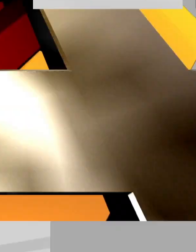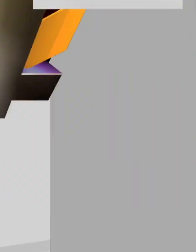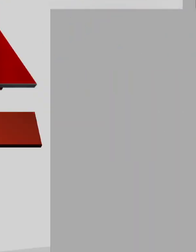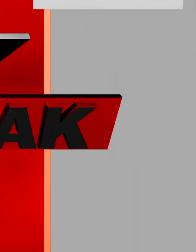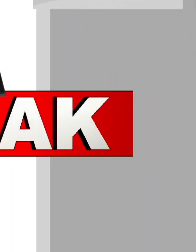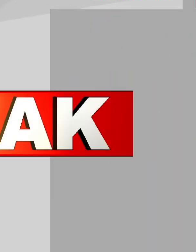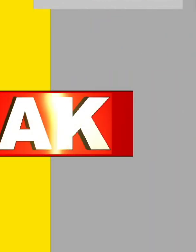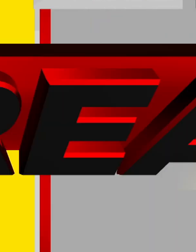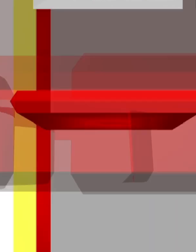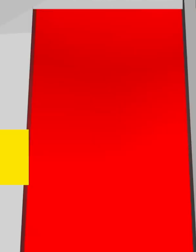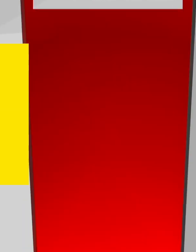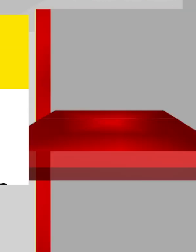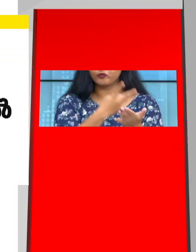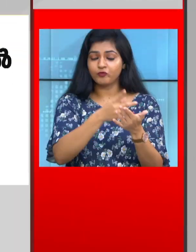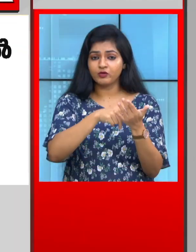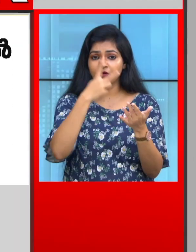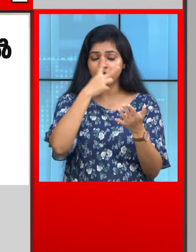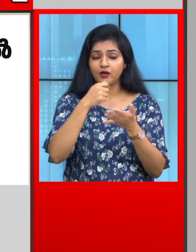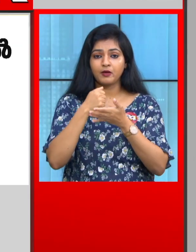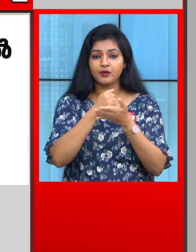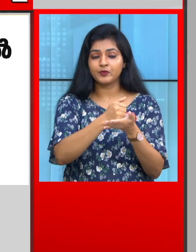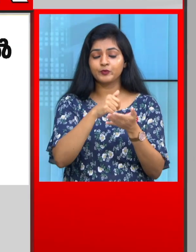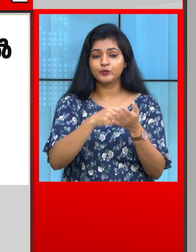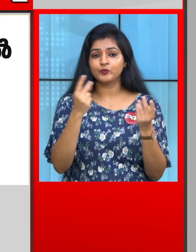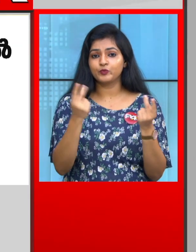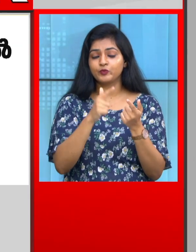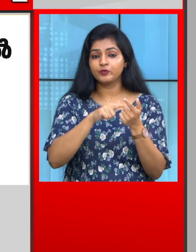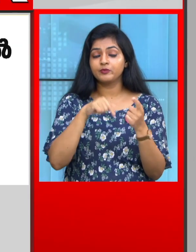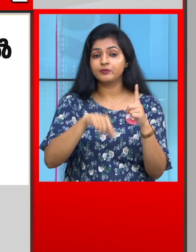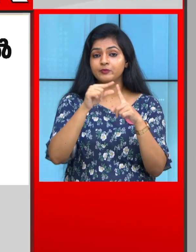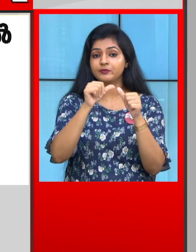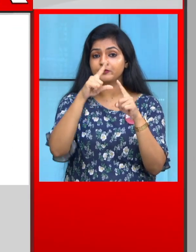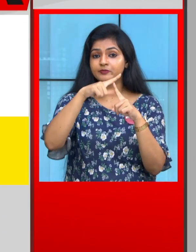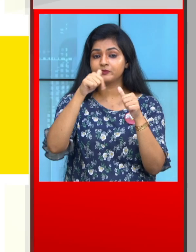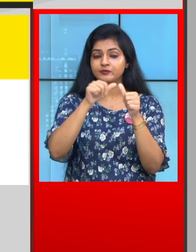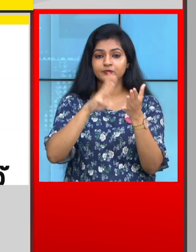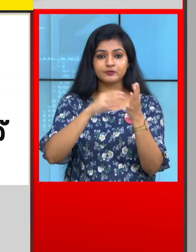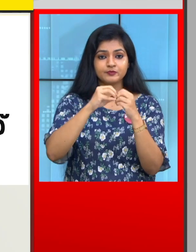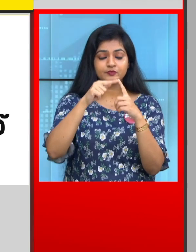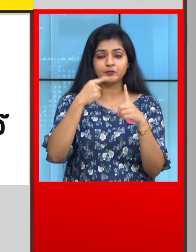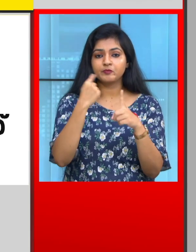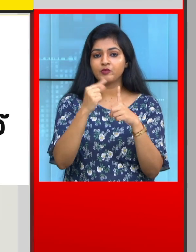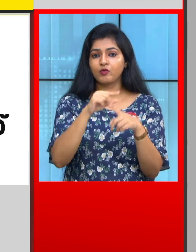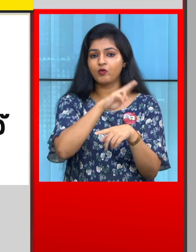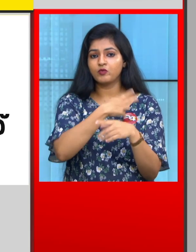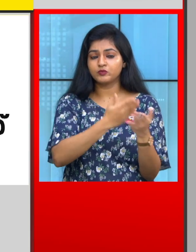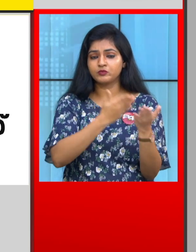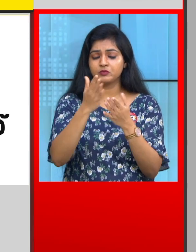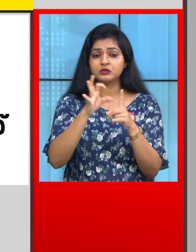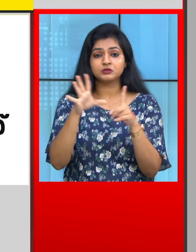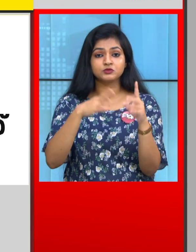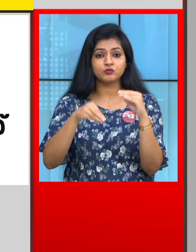ഷാജഹാനെ ഈ കുഴിയിൽ വീണ് കിടക്കുന്ന നിലയിൽ കണ്ടത്. ഉടനെ തന്നെ അവർ പട്ടാമ്പിയിലെ സ്വകാര്യ ആശുപത്രിയിൽ പ്രവേശിപ്പിച്ചെങ്കിലും പരിക്ക് ഗുരുതരമായതിനാൽ തൃശൂർ